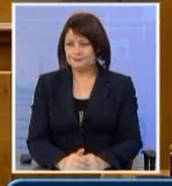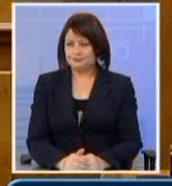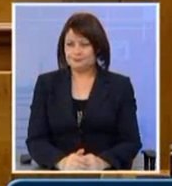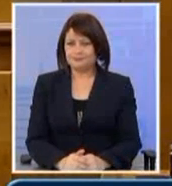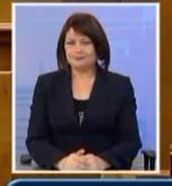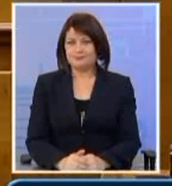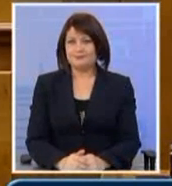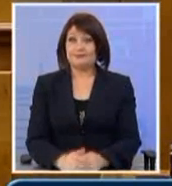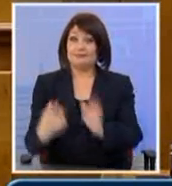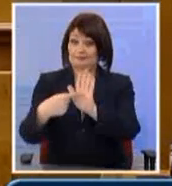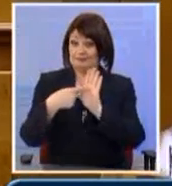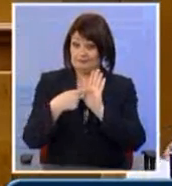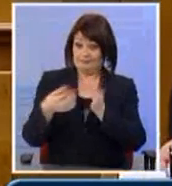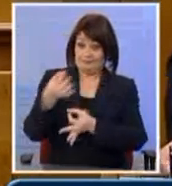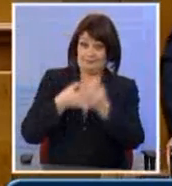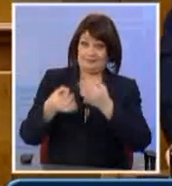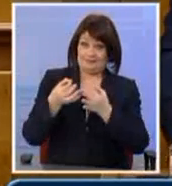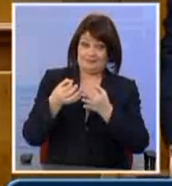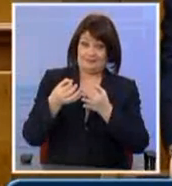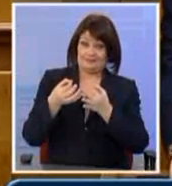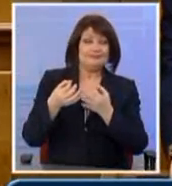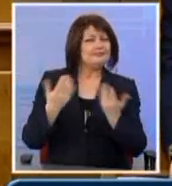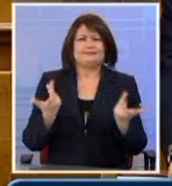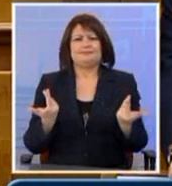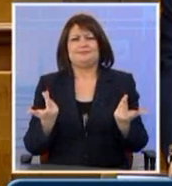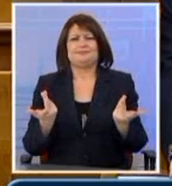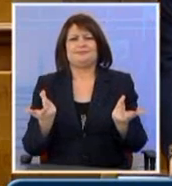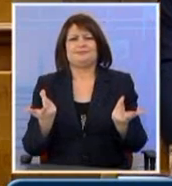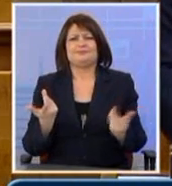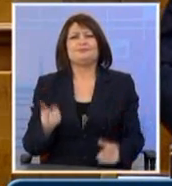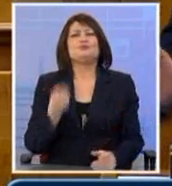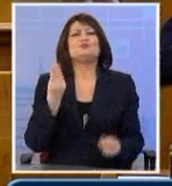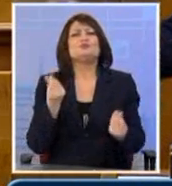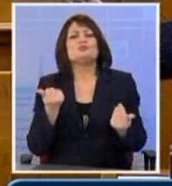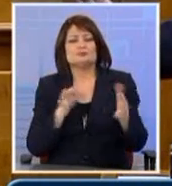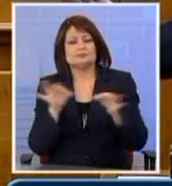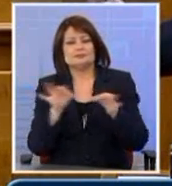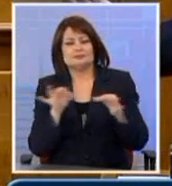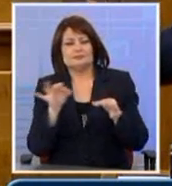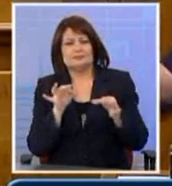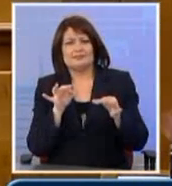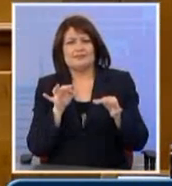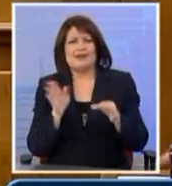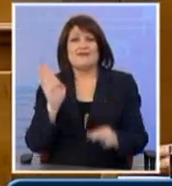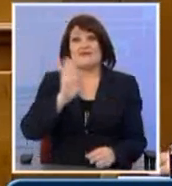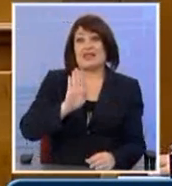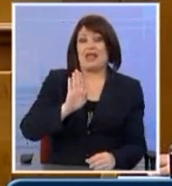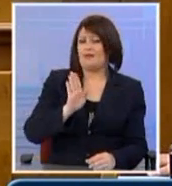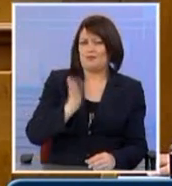Αυτό λοιπόν που μας παρουσιάζεται είναι η νέα εκδοχή του ανύπαρκτου σχεδίου Β.